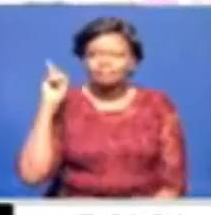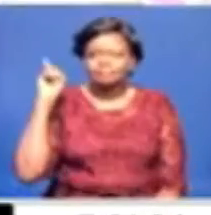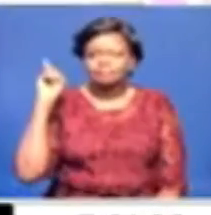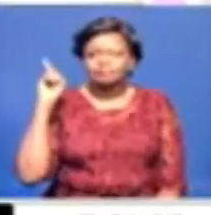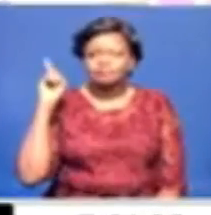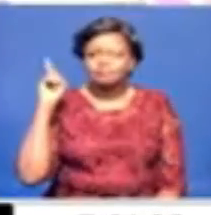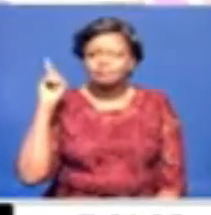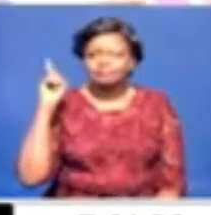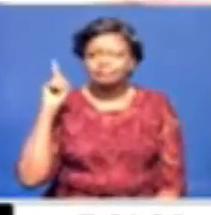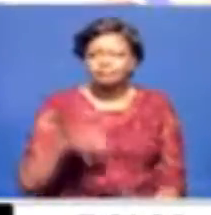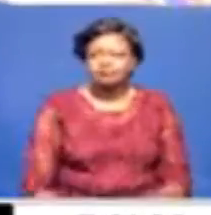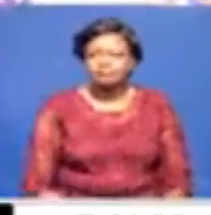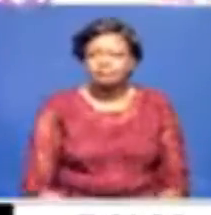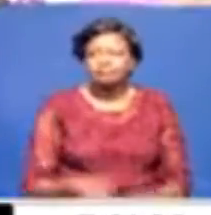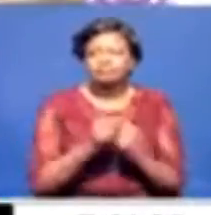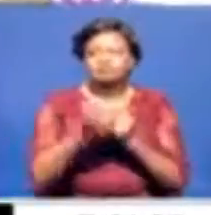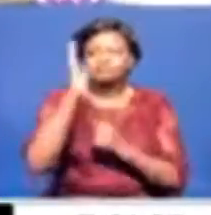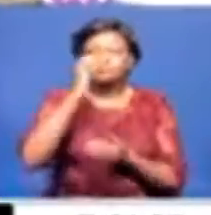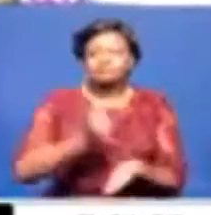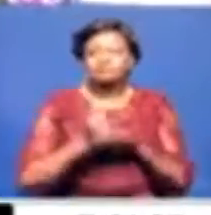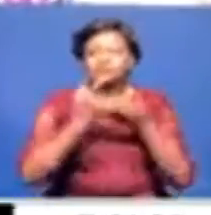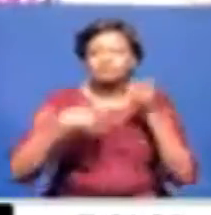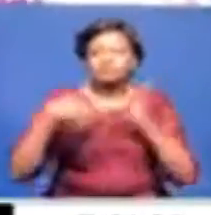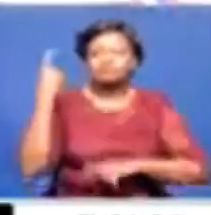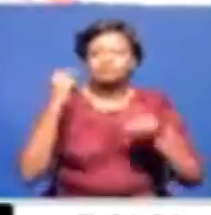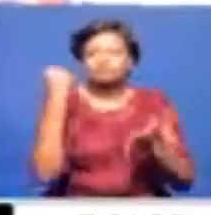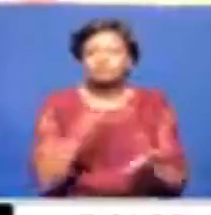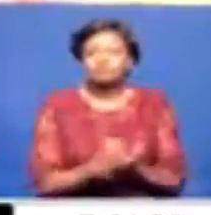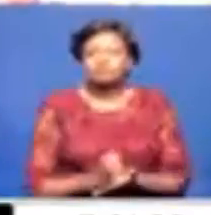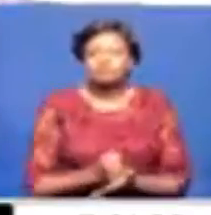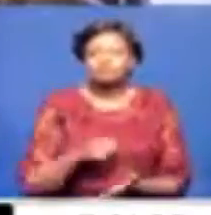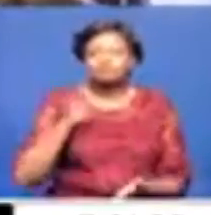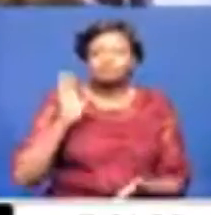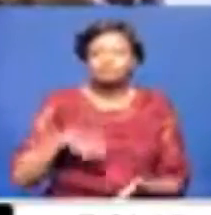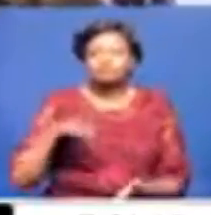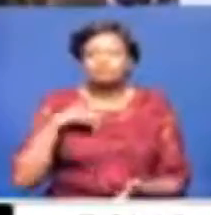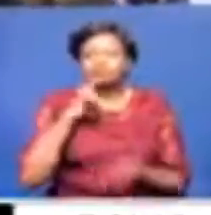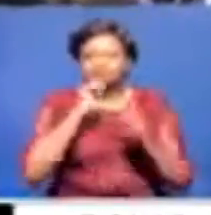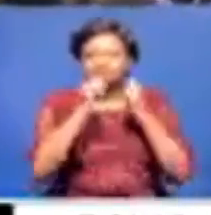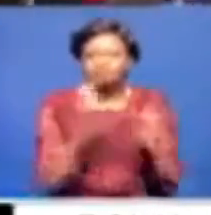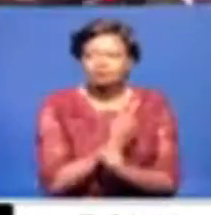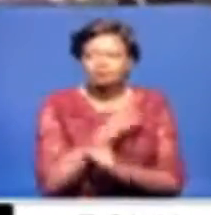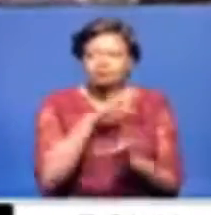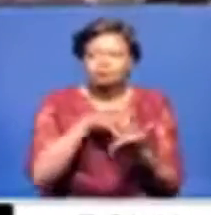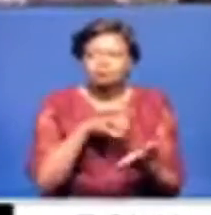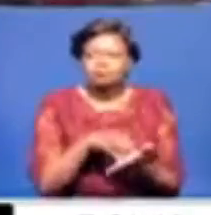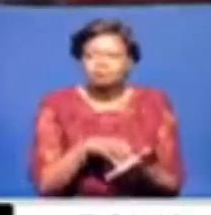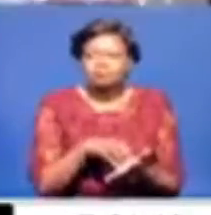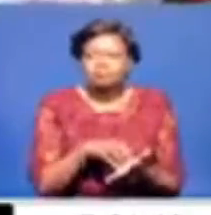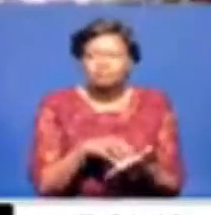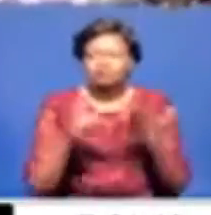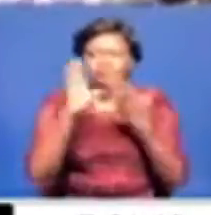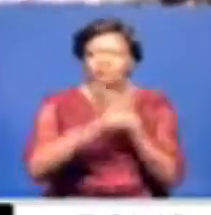Run with God's help and win. Wanawake wanaogombea viti mbalimbali vya kisiasa humo